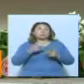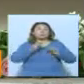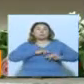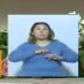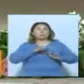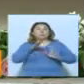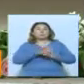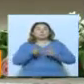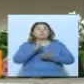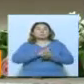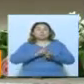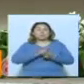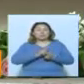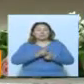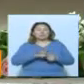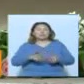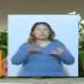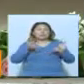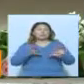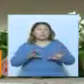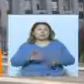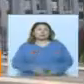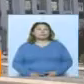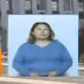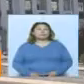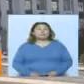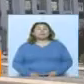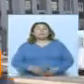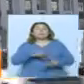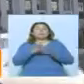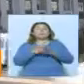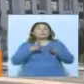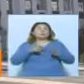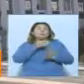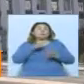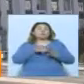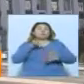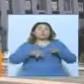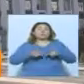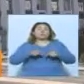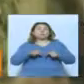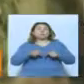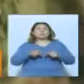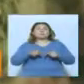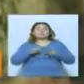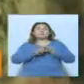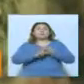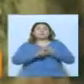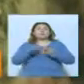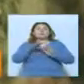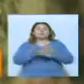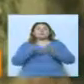работу по внесению изменений в действующее законодательство. Большинство вопросов жителей касались инфраструктурных вопросов, в том